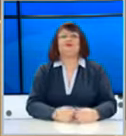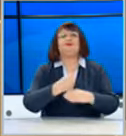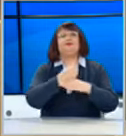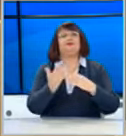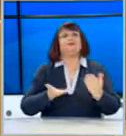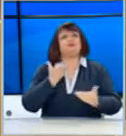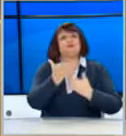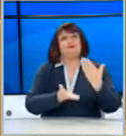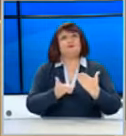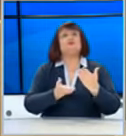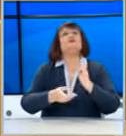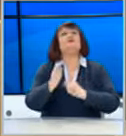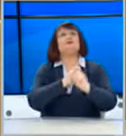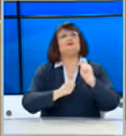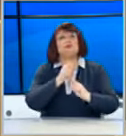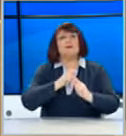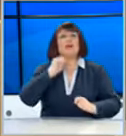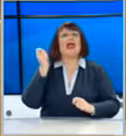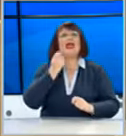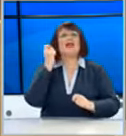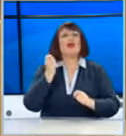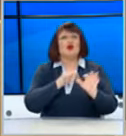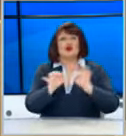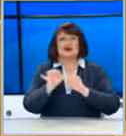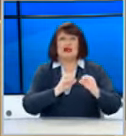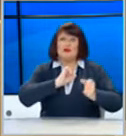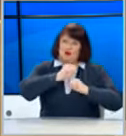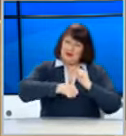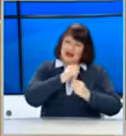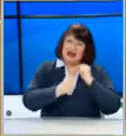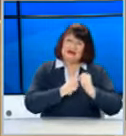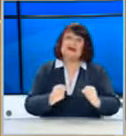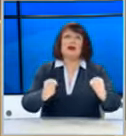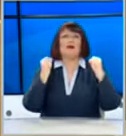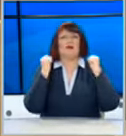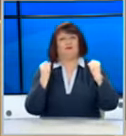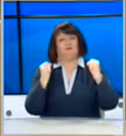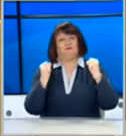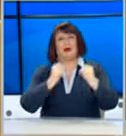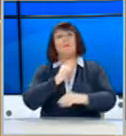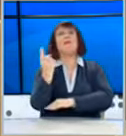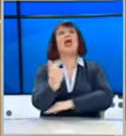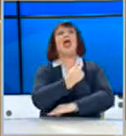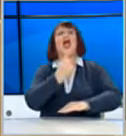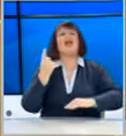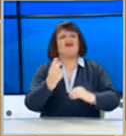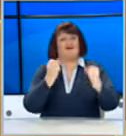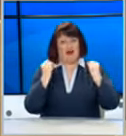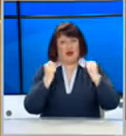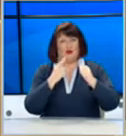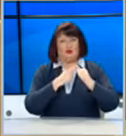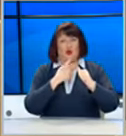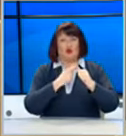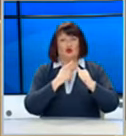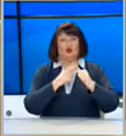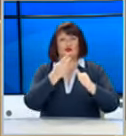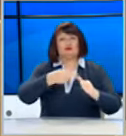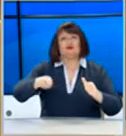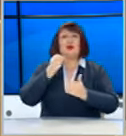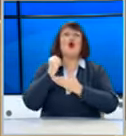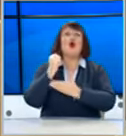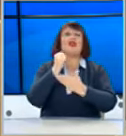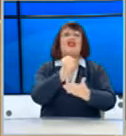προτείνει τη θεσμοθέτηση ενός εθνικού σχεδίου δράσης για την ανθεκτικότητα του περιβάλλοντος. Πρώτον, την αύξηση